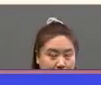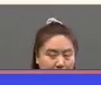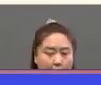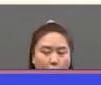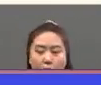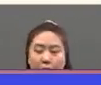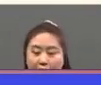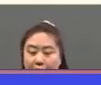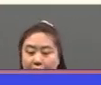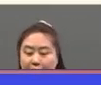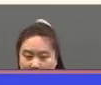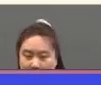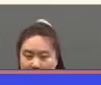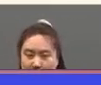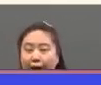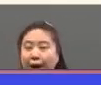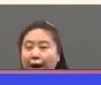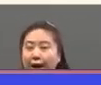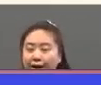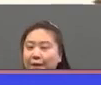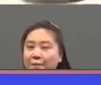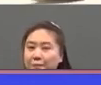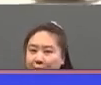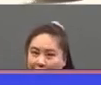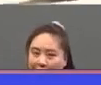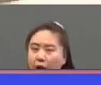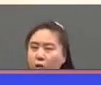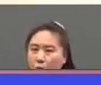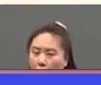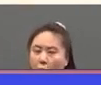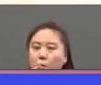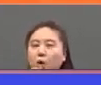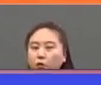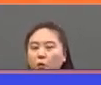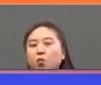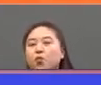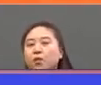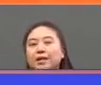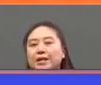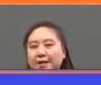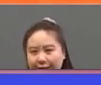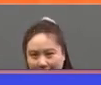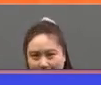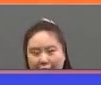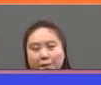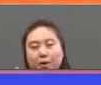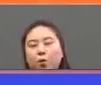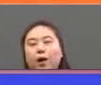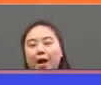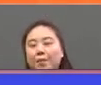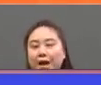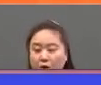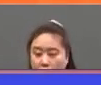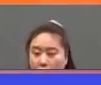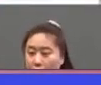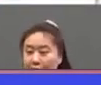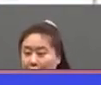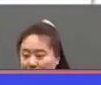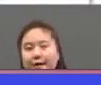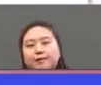จะแตกไปจากของเดิมพอสมควร ครับเอ๊ะแบบนี้โหบางพื้นที่นี่มันก็ดูเดือดเหมือนกันนะฮะอา